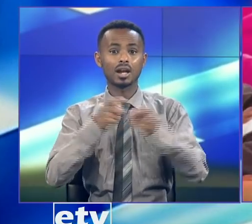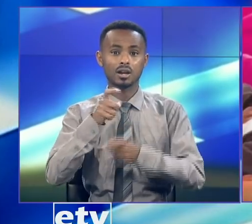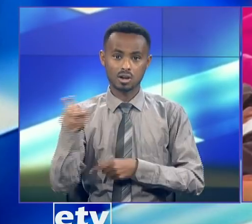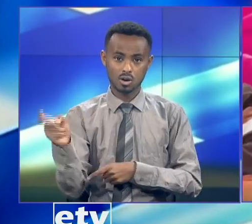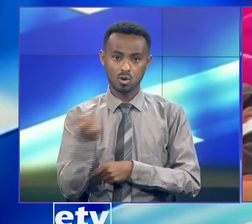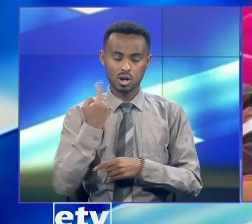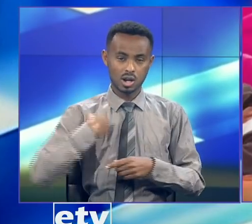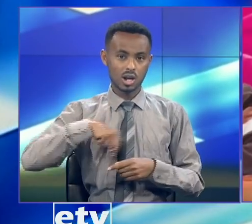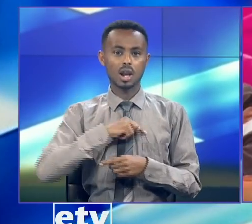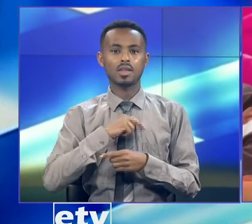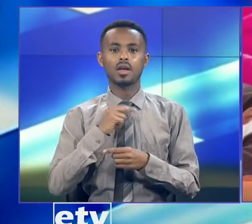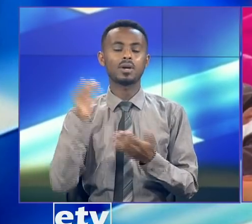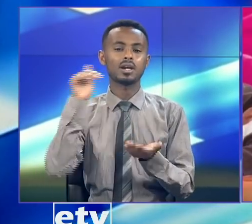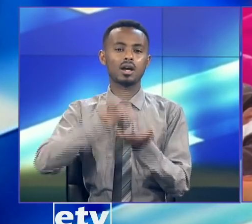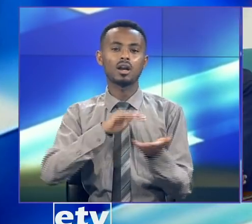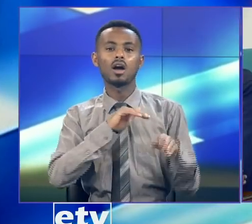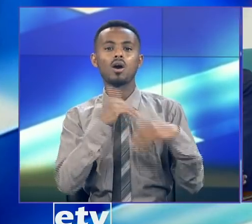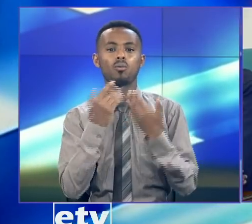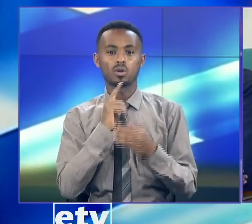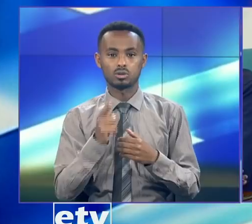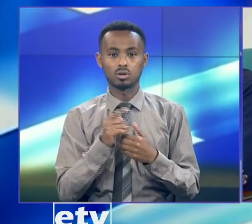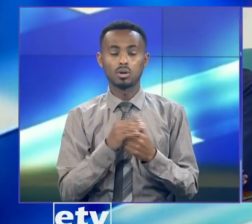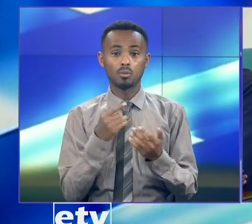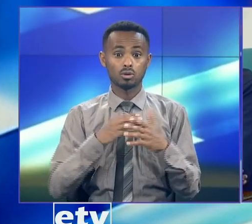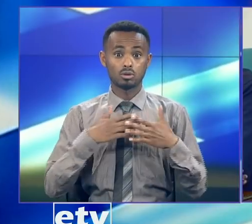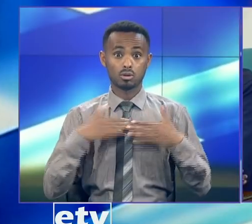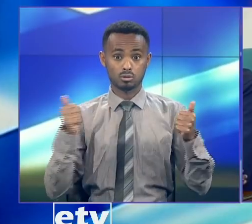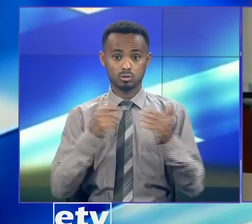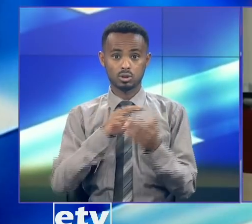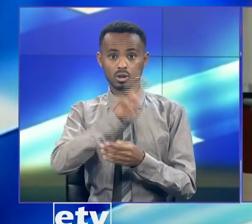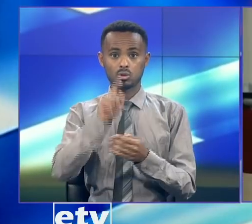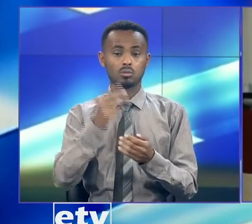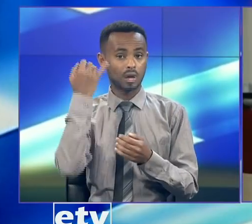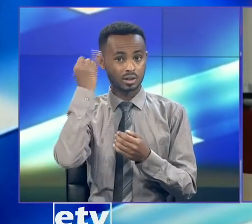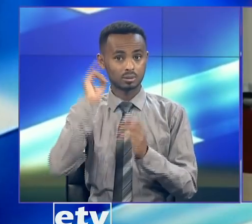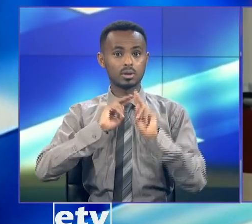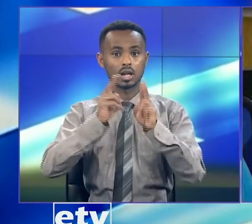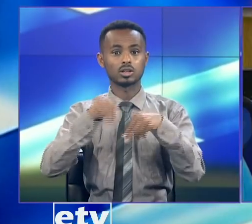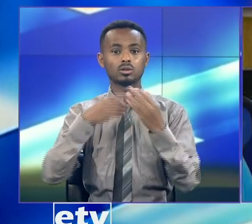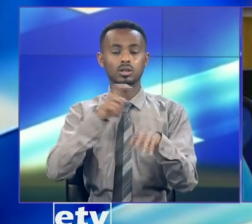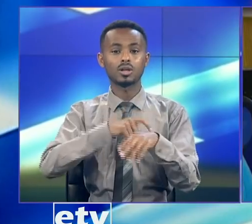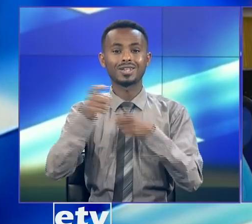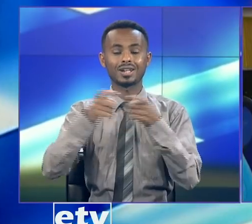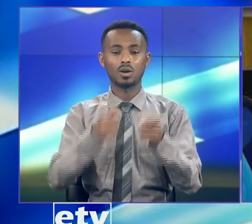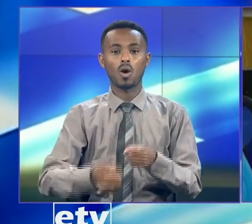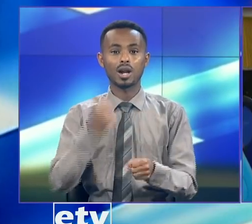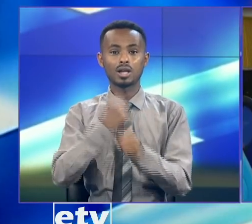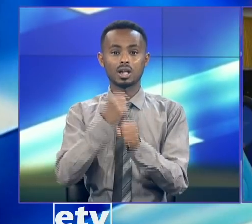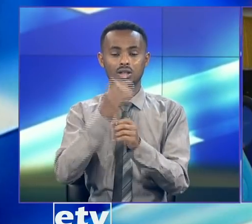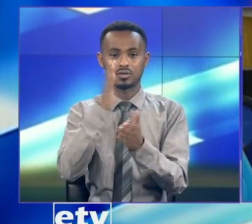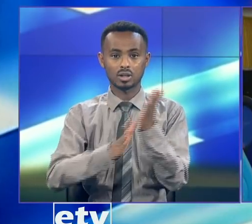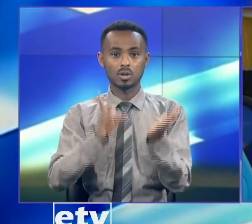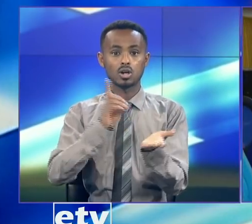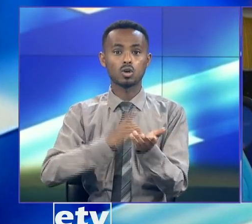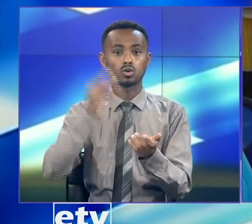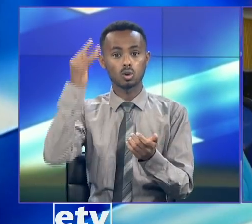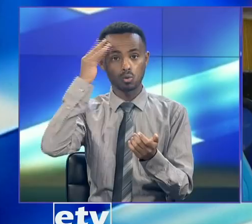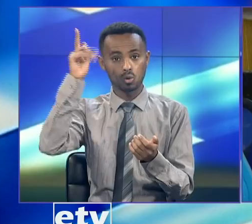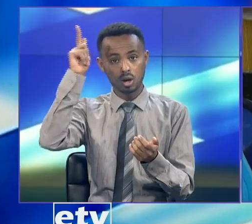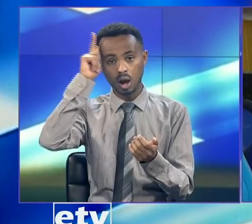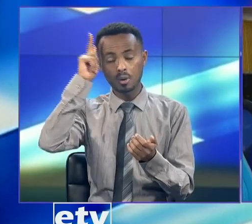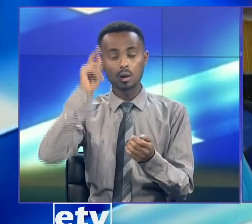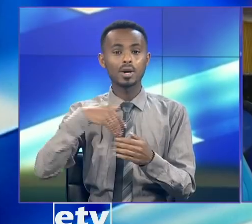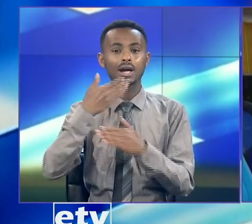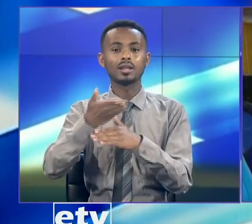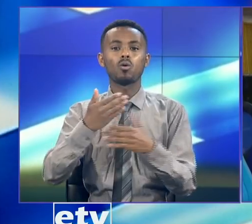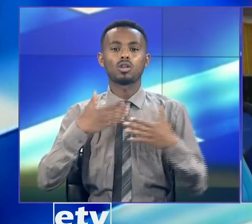ከሆነም ለእኛም እንደገና ሞት ነው። በወጣቶቹ ለተነሱ አስተያየቶች ምላሽ የሰጡት የጊዜው አስተዳደር ዋና ስራ አስፈጻሚ ዶክተር ሙሉ ነጋም